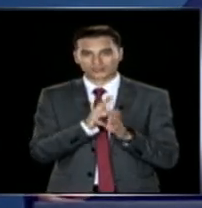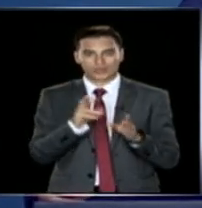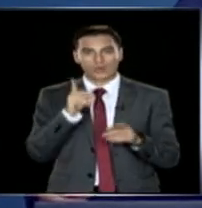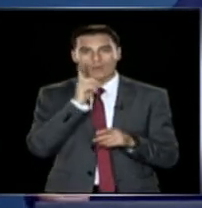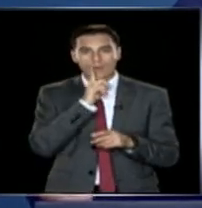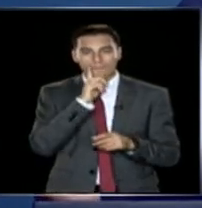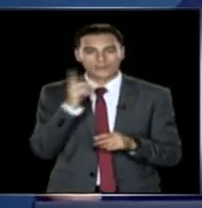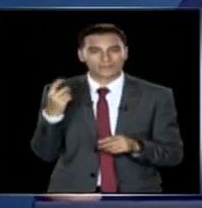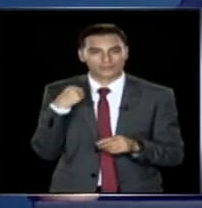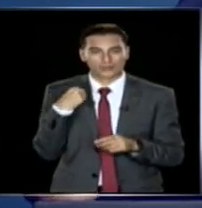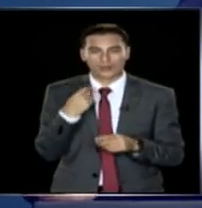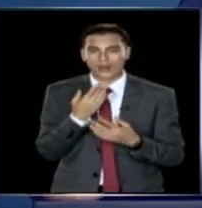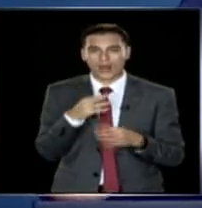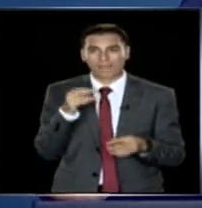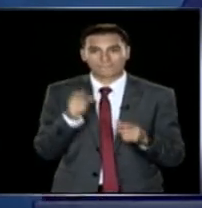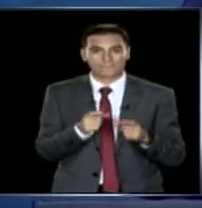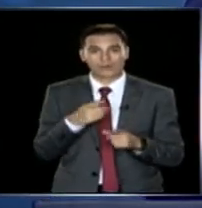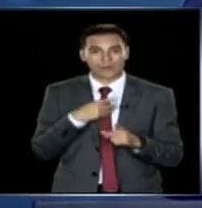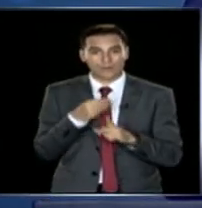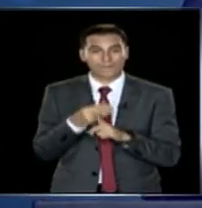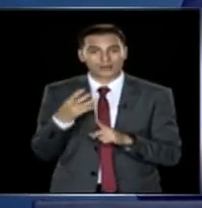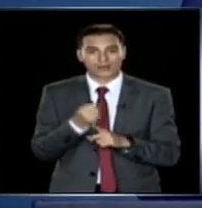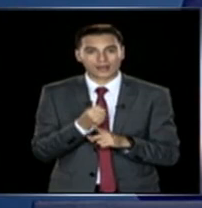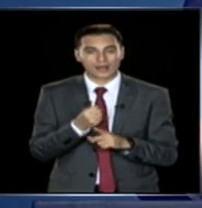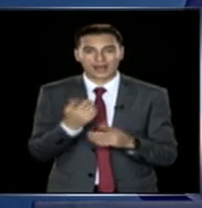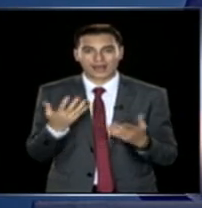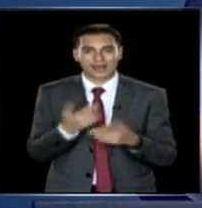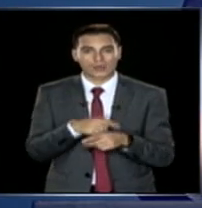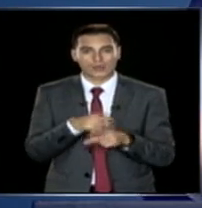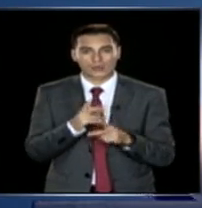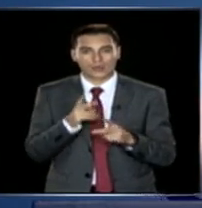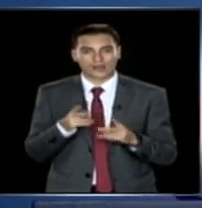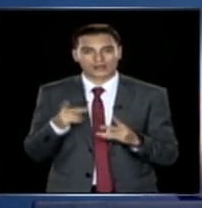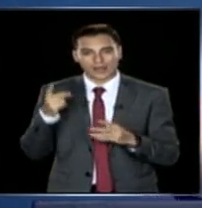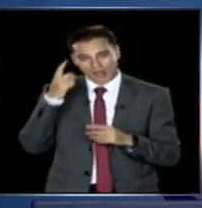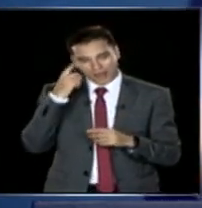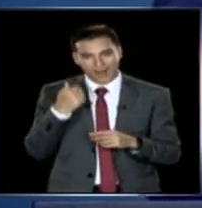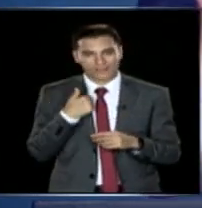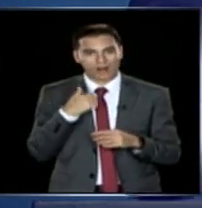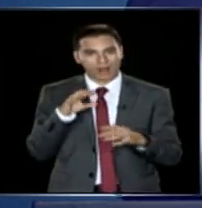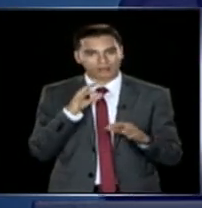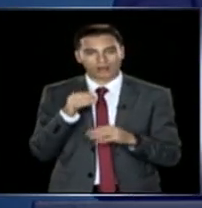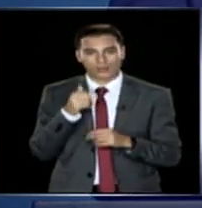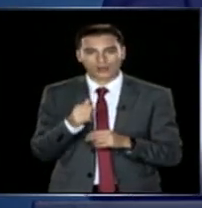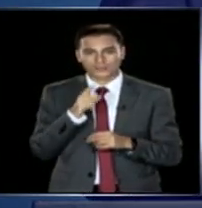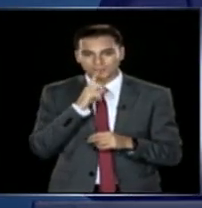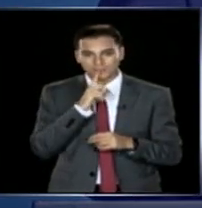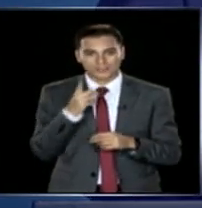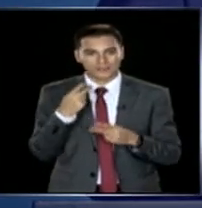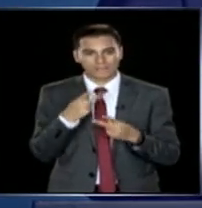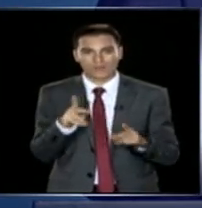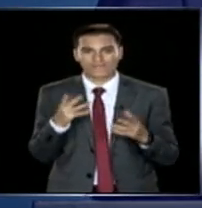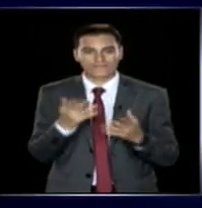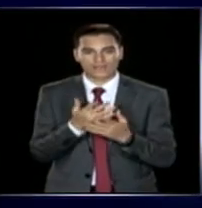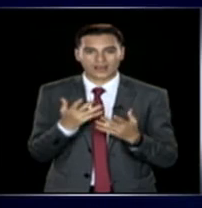انت تشوفه انت تشوفه يا ماما، عارفة اختيار ان شاء الله كويس، انا هي موافقة